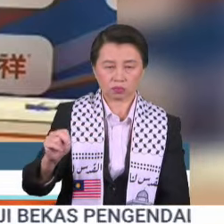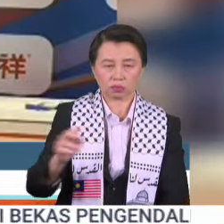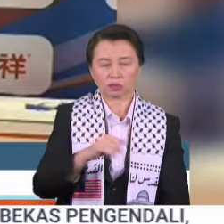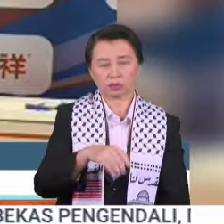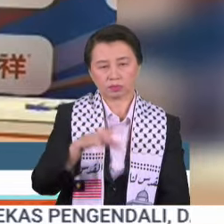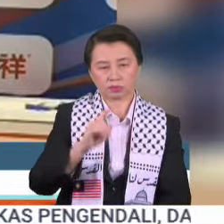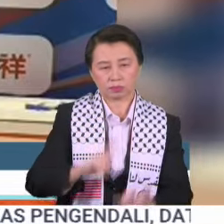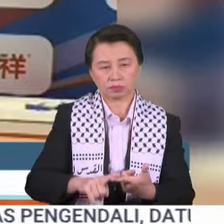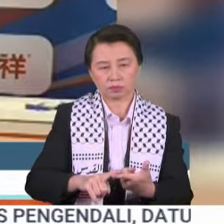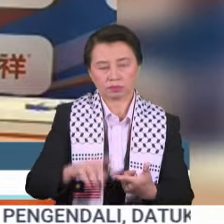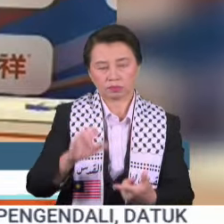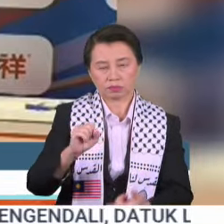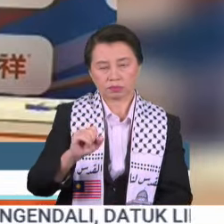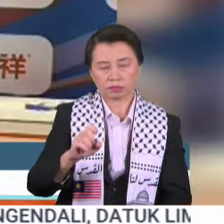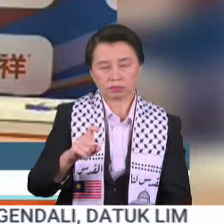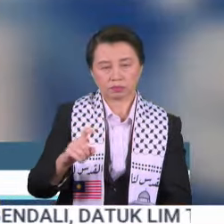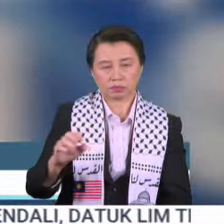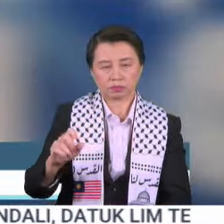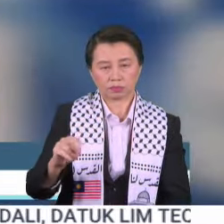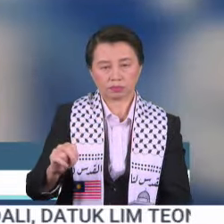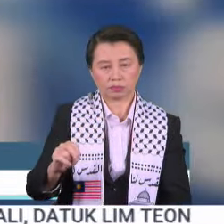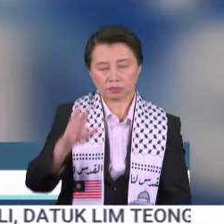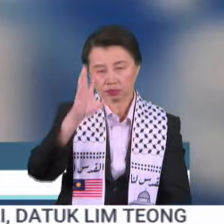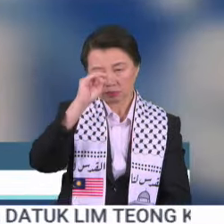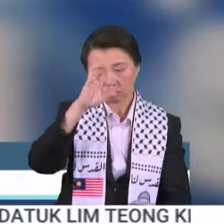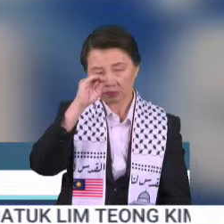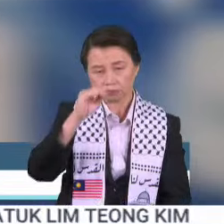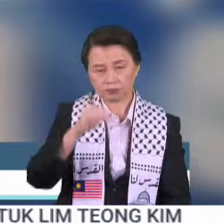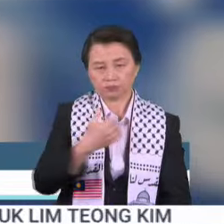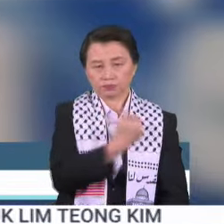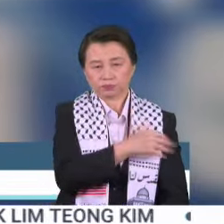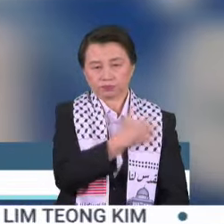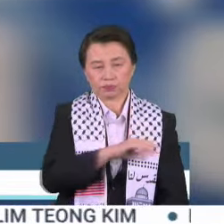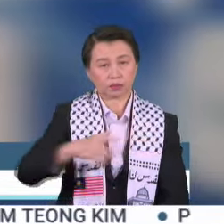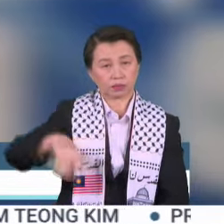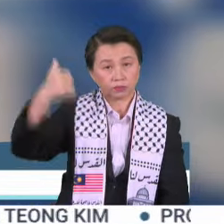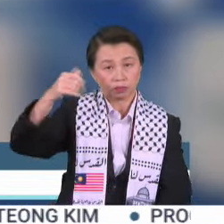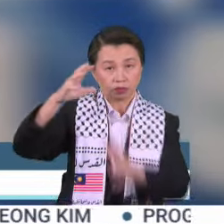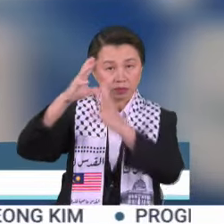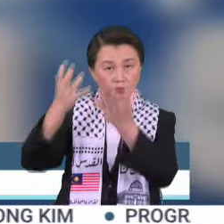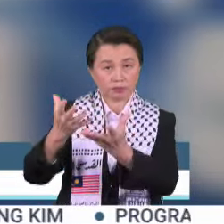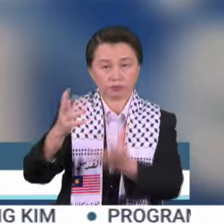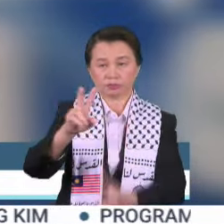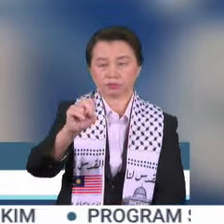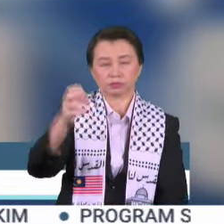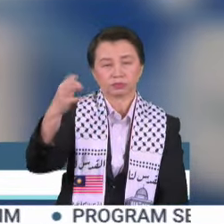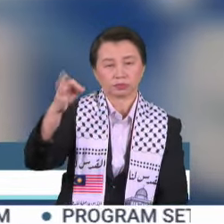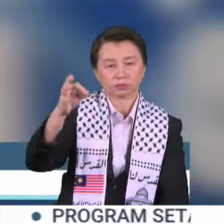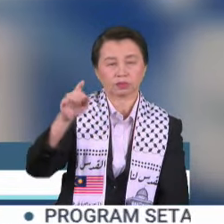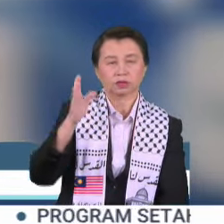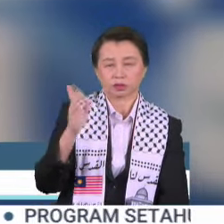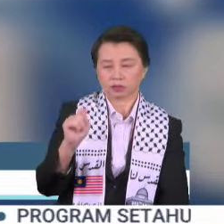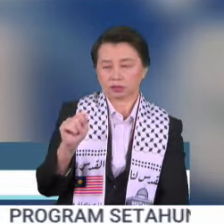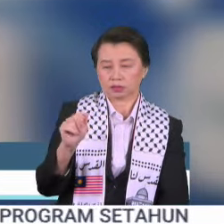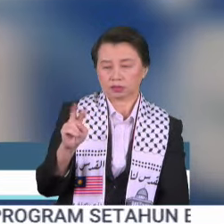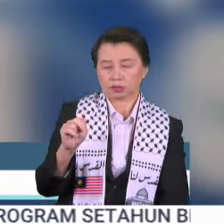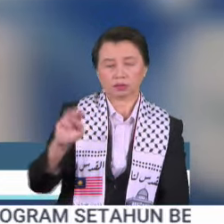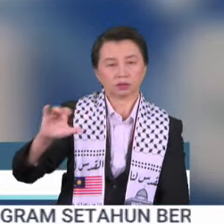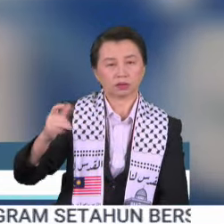lelaki dan Sydney Chin, Taijijian wanita. Bekas juara dunia Nanda Wanita 2019 dan Chiong Min